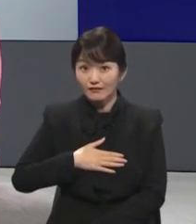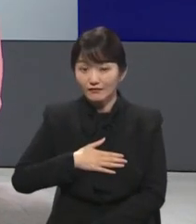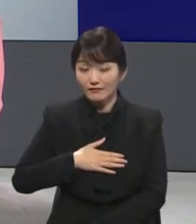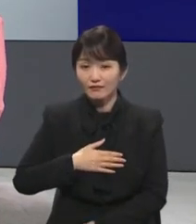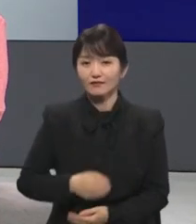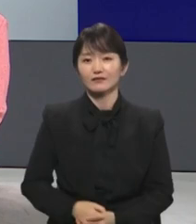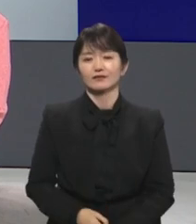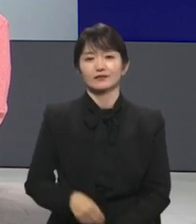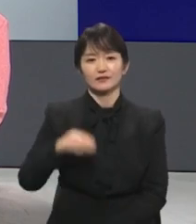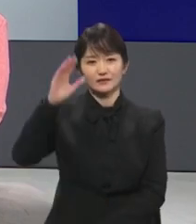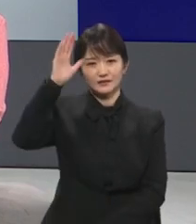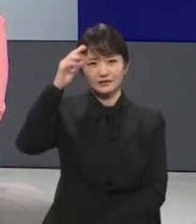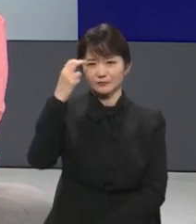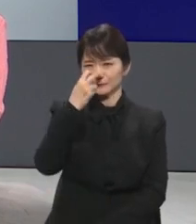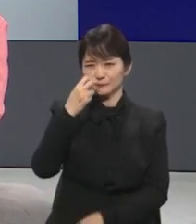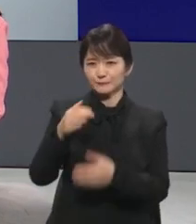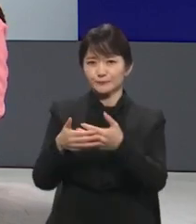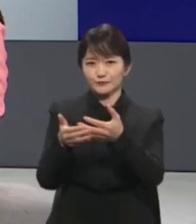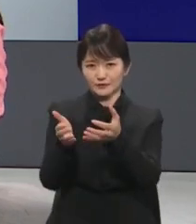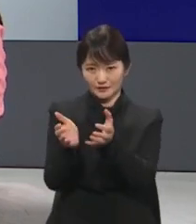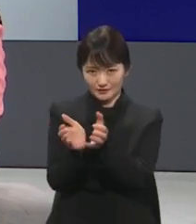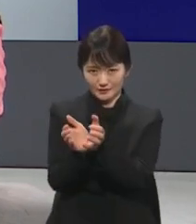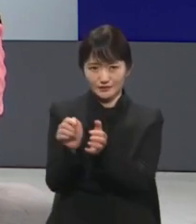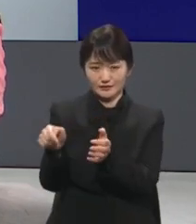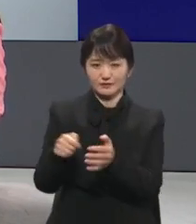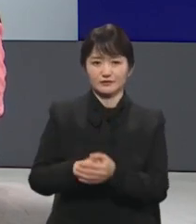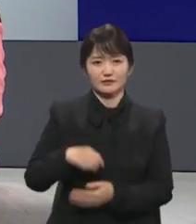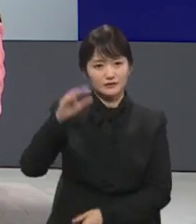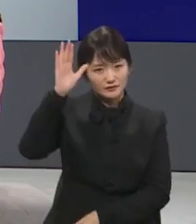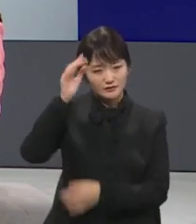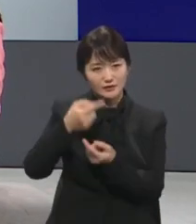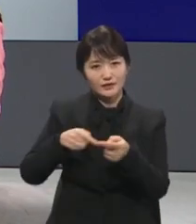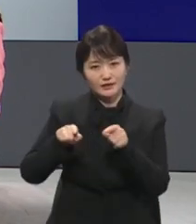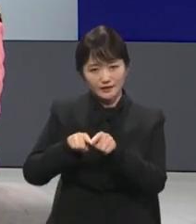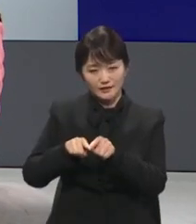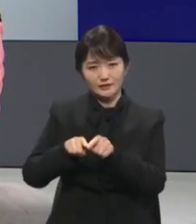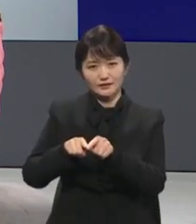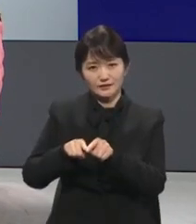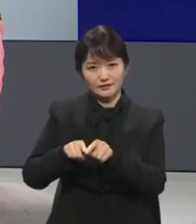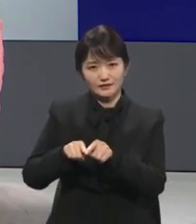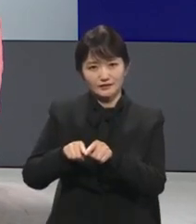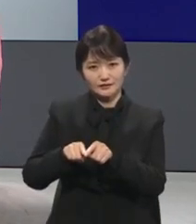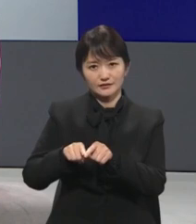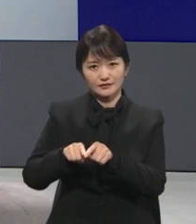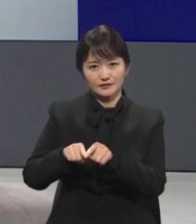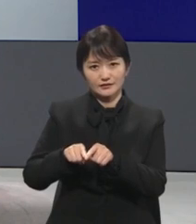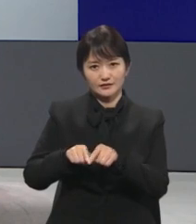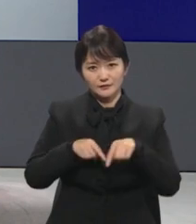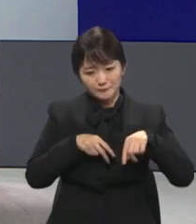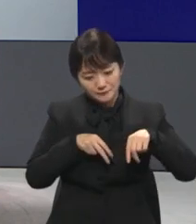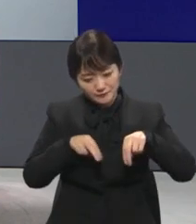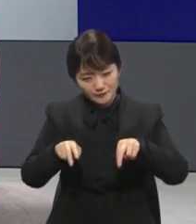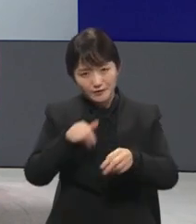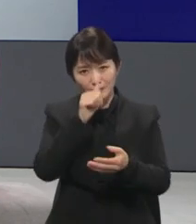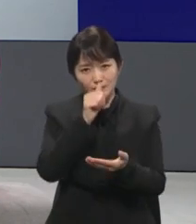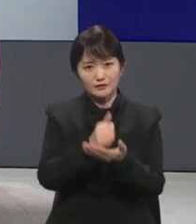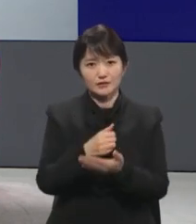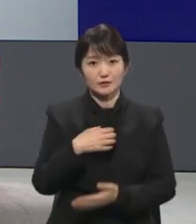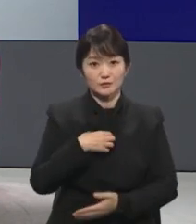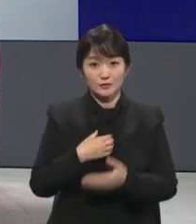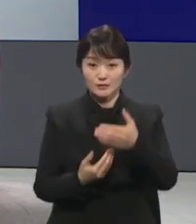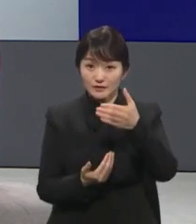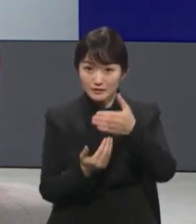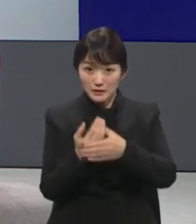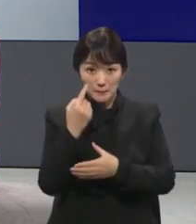그래요네 반려견 순찰 때라고 하는데요 반려견과 견주가 함께 산책을 하면서 범죄나 위험한 일이 생길